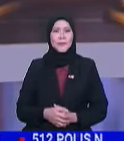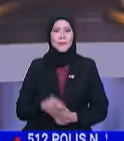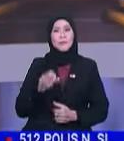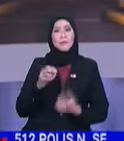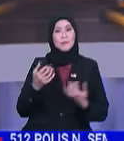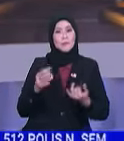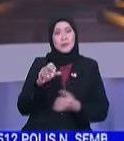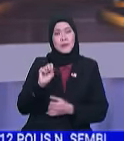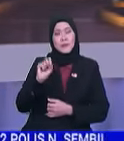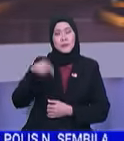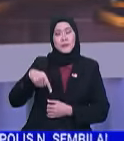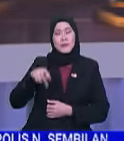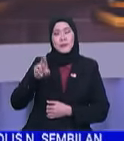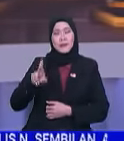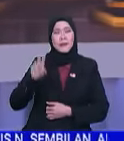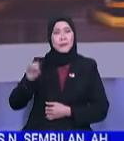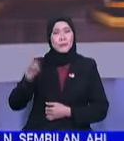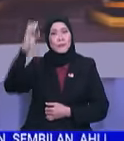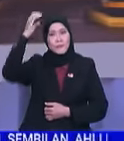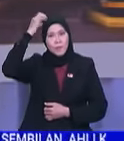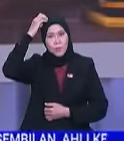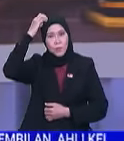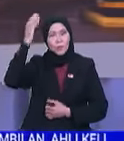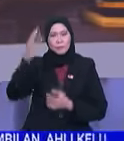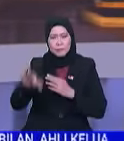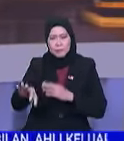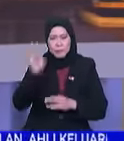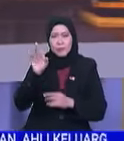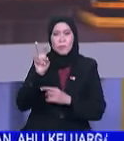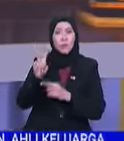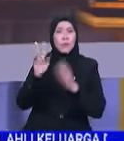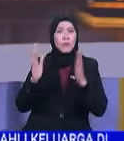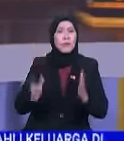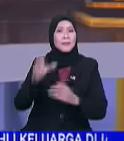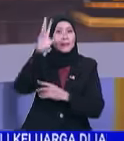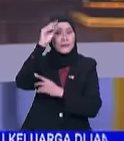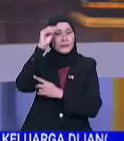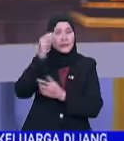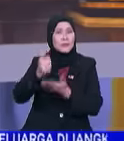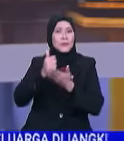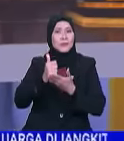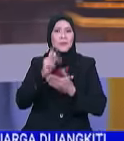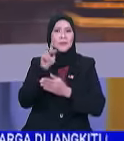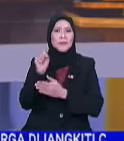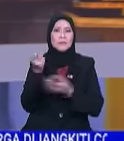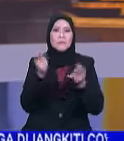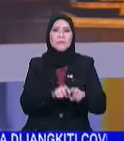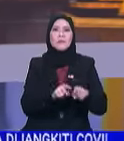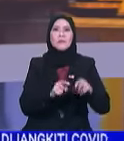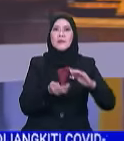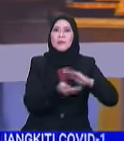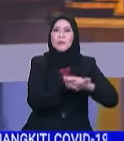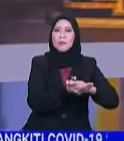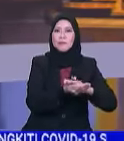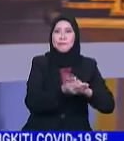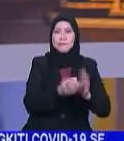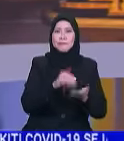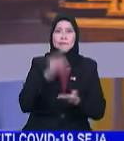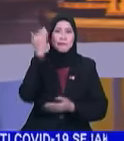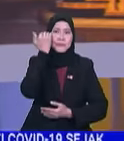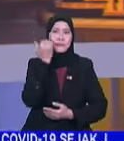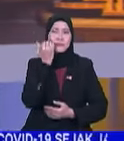Suruhanjaya Penjagaan Rasuah Malaysia SPRM Selangor sedang mengesan 2 lelaki bagi membantu pengurusan kes rasuah di mahkamah.